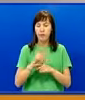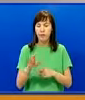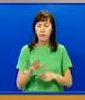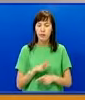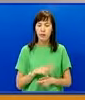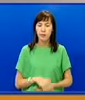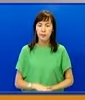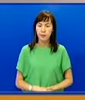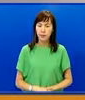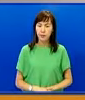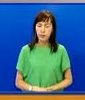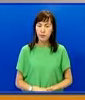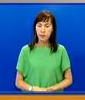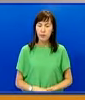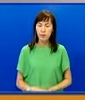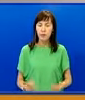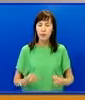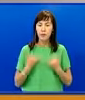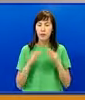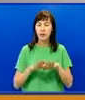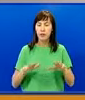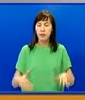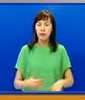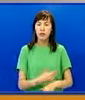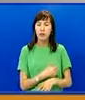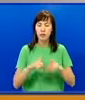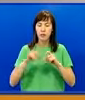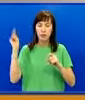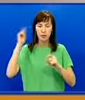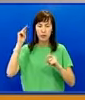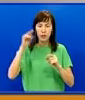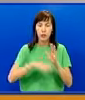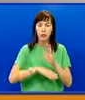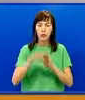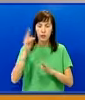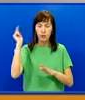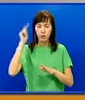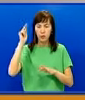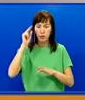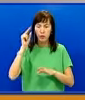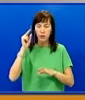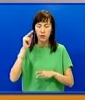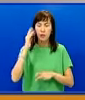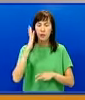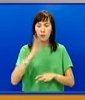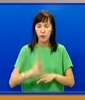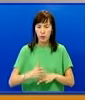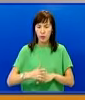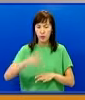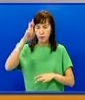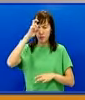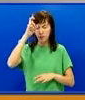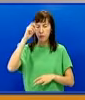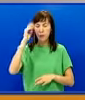болады. Құрметті оқушыларға тілерім, мектептерінде озат оқытуын, болашақта елімізді